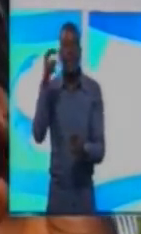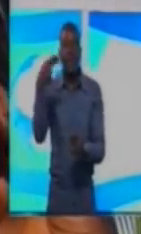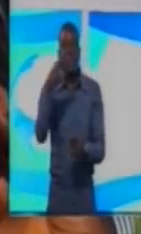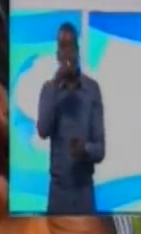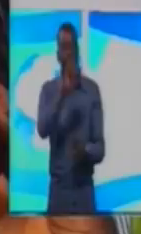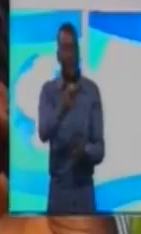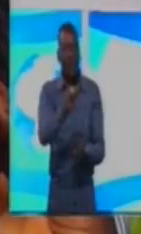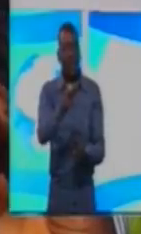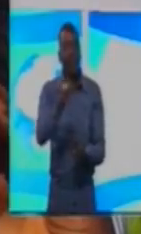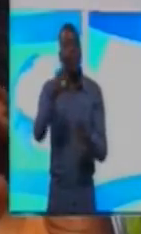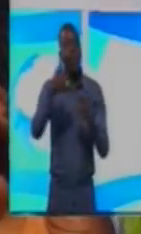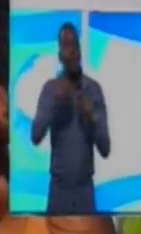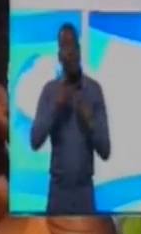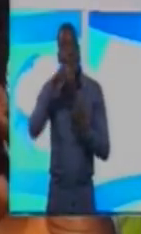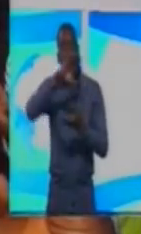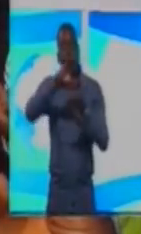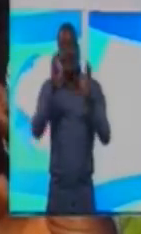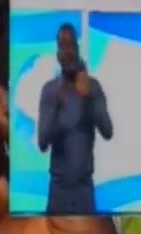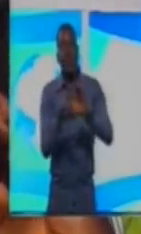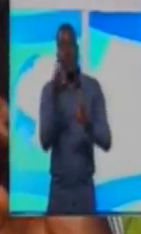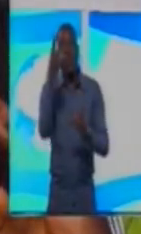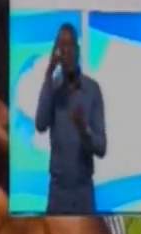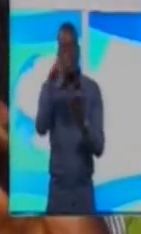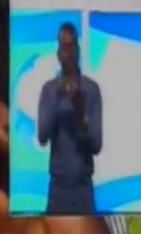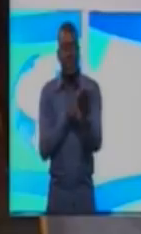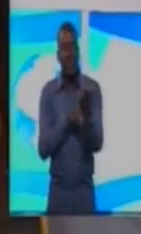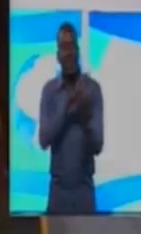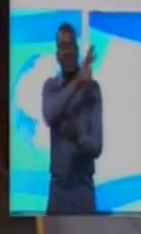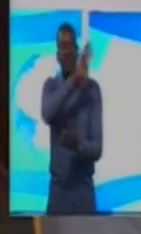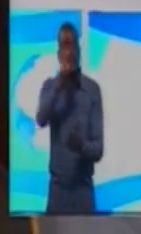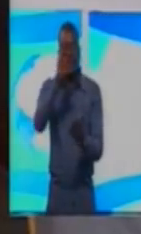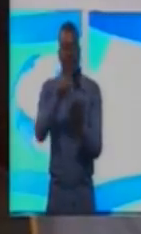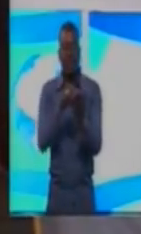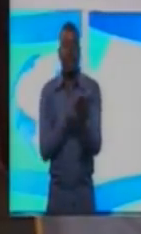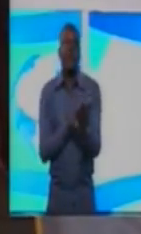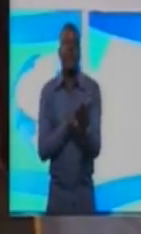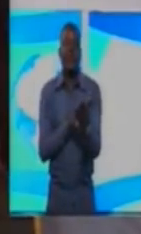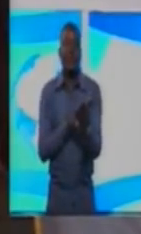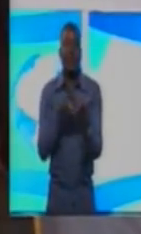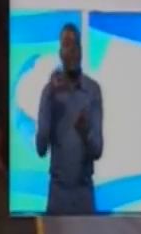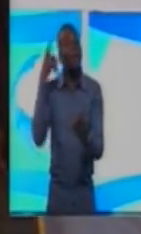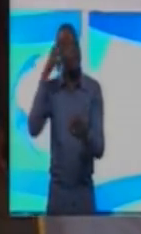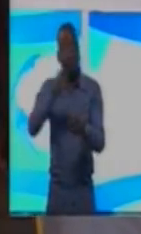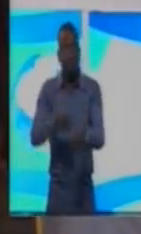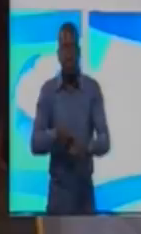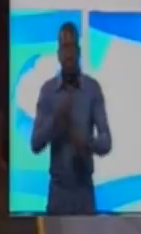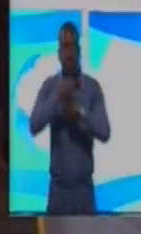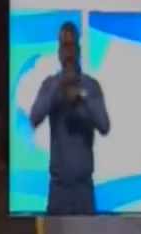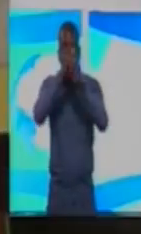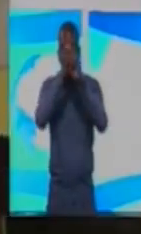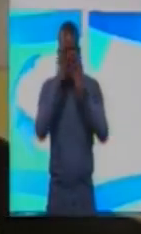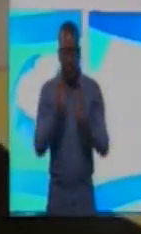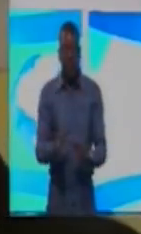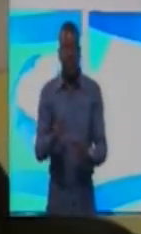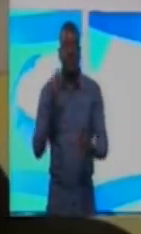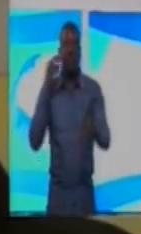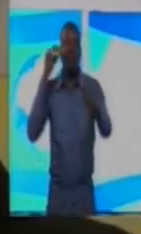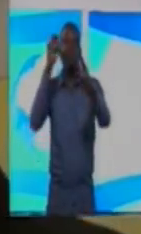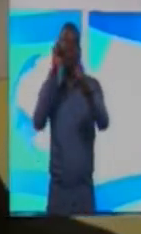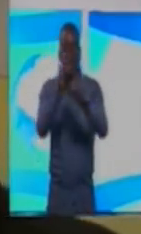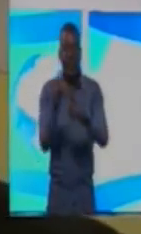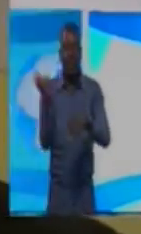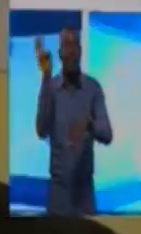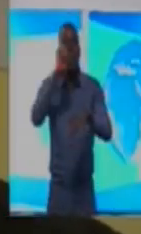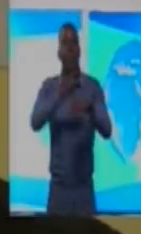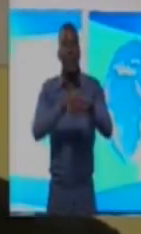pour fournir un chiffre d'affaires de 1,6 milliard de francs CFA. Les producteurs promettent de mettre tout en œuvre pour atteindre les résultats escomptés. Et